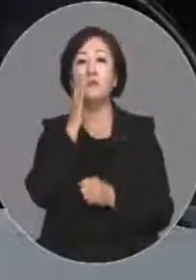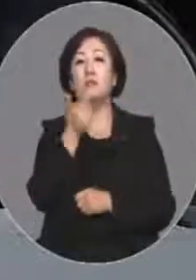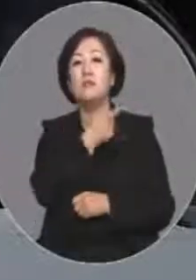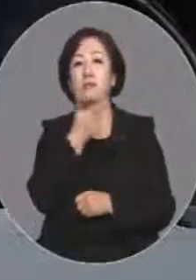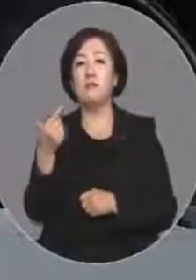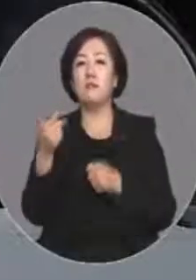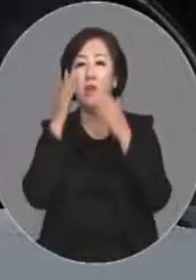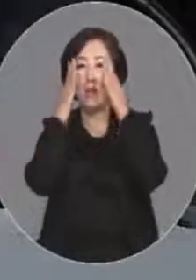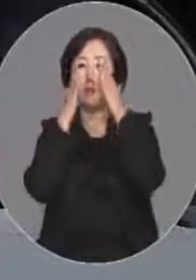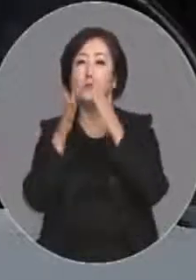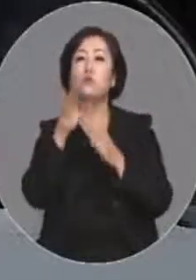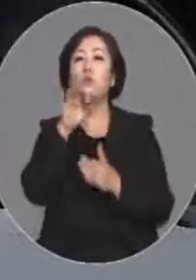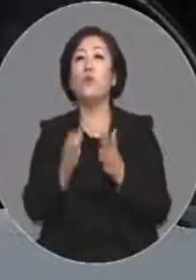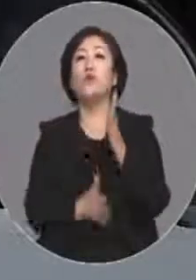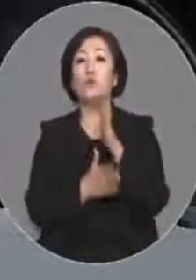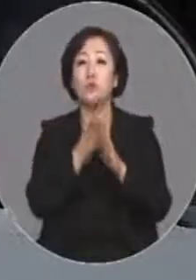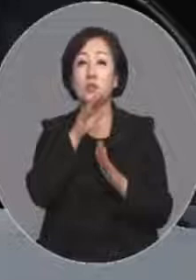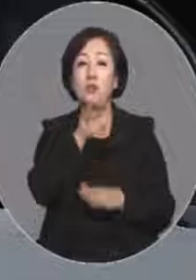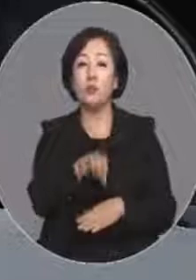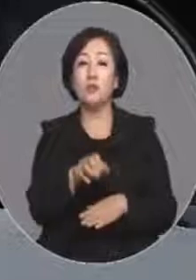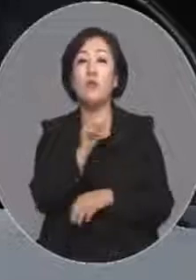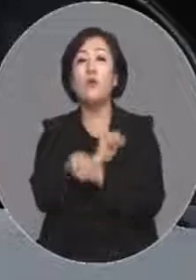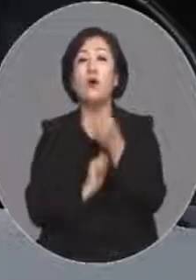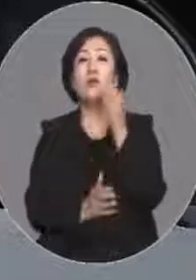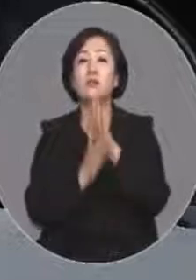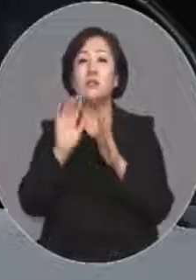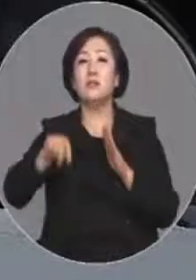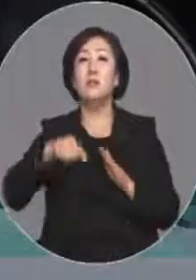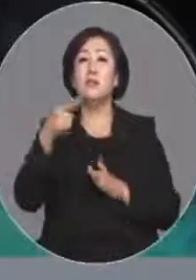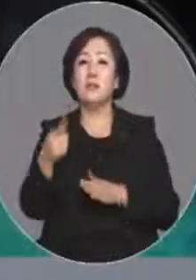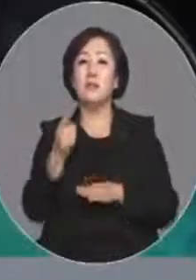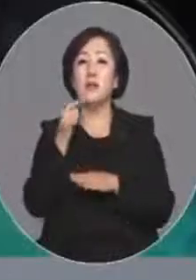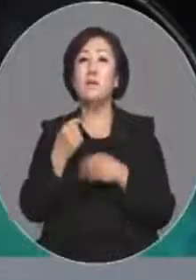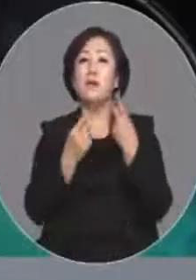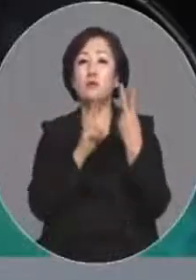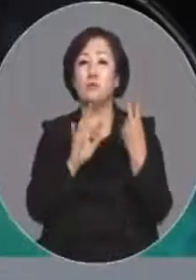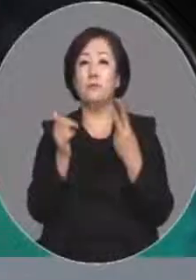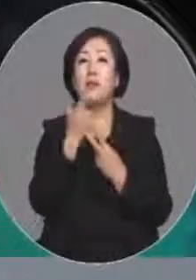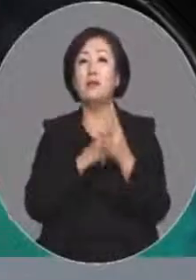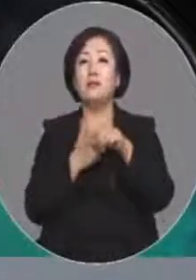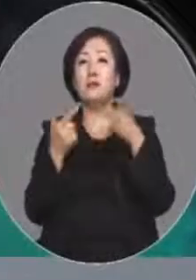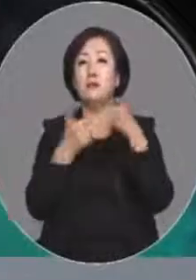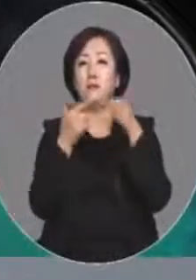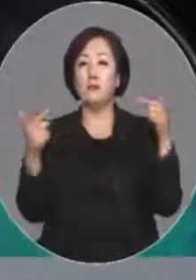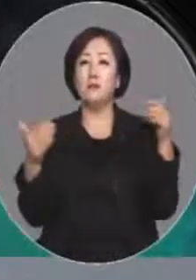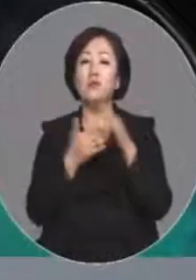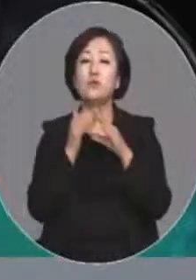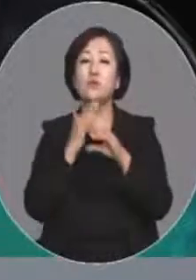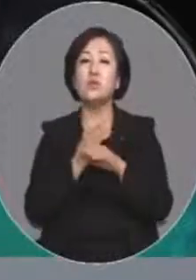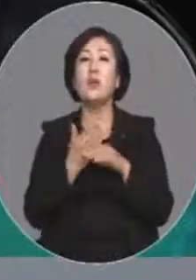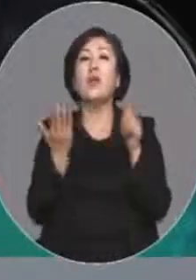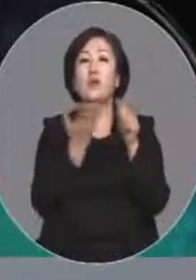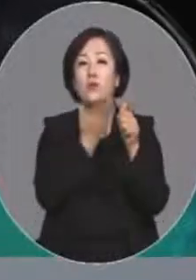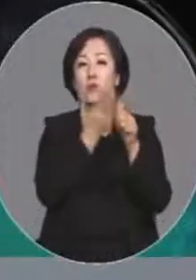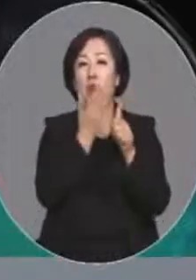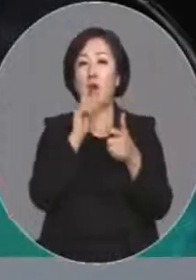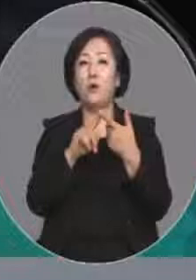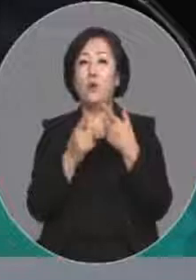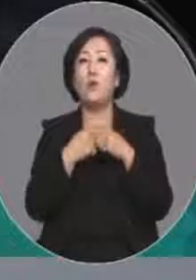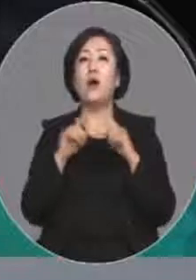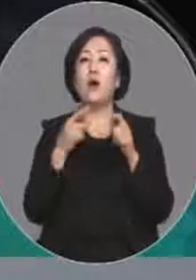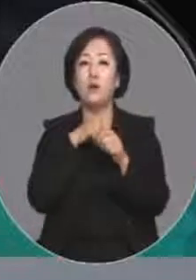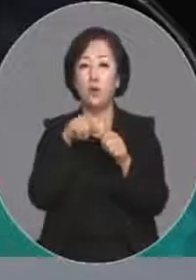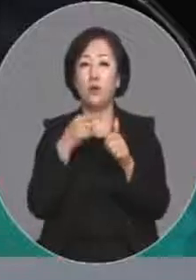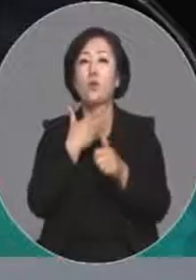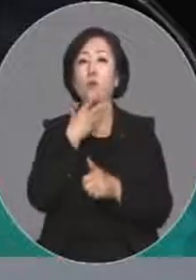가장 주목받는 도시입니다. 광역시 승격 이후 인구가 2배 이상 늘어난 가운데 육아와 복지, 관광과